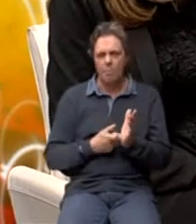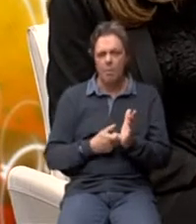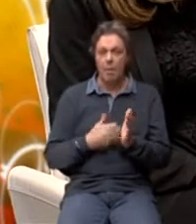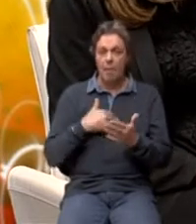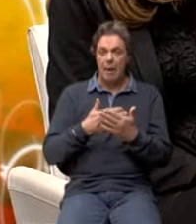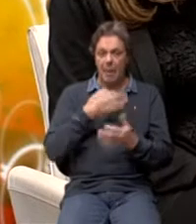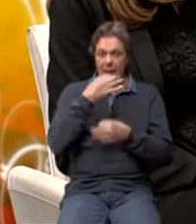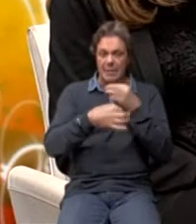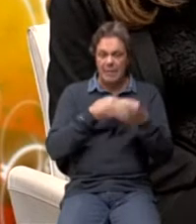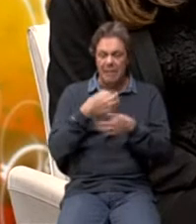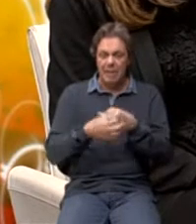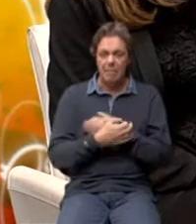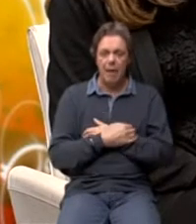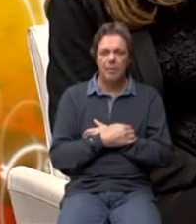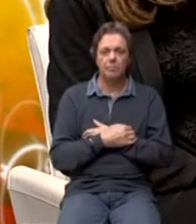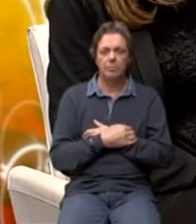prema ispitivanjima